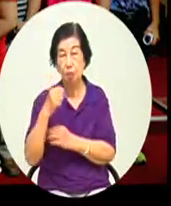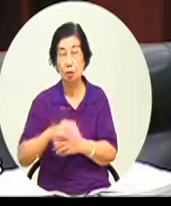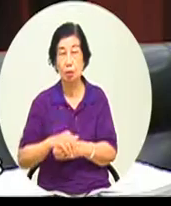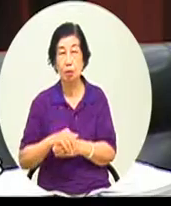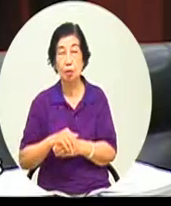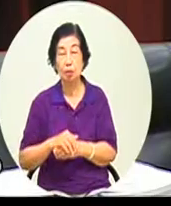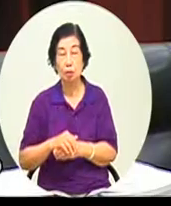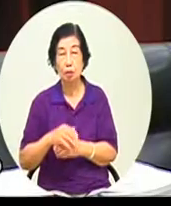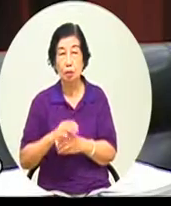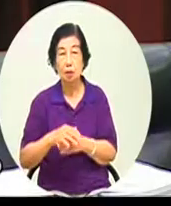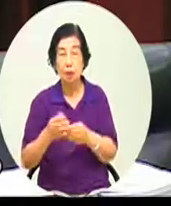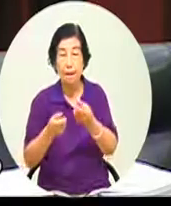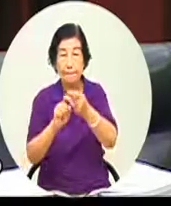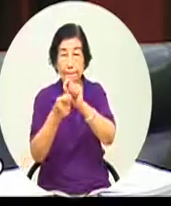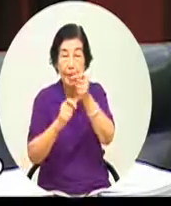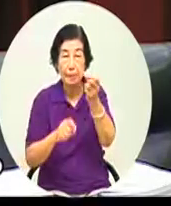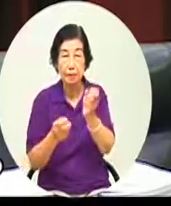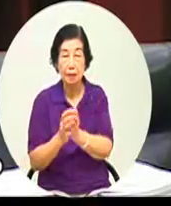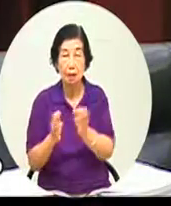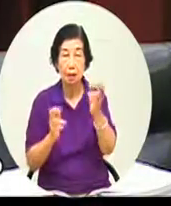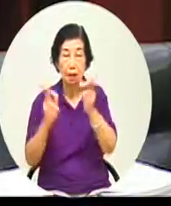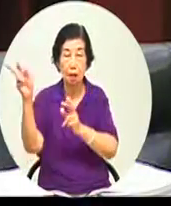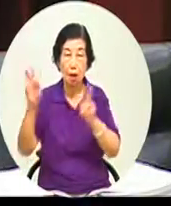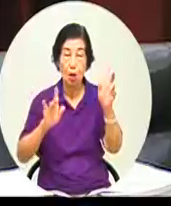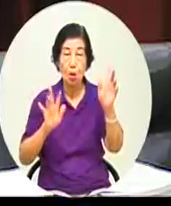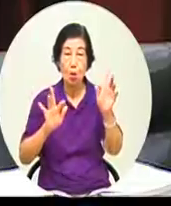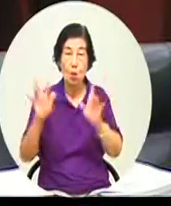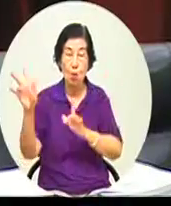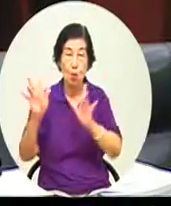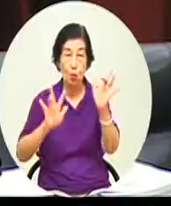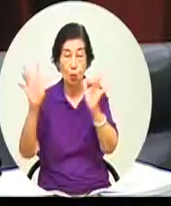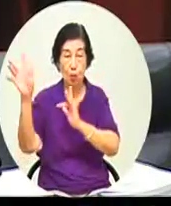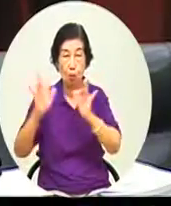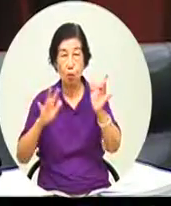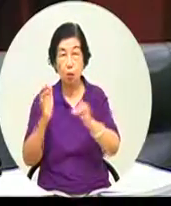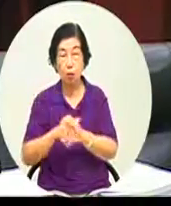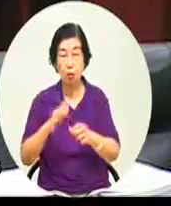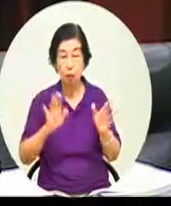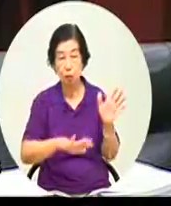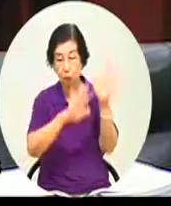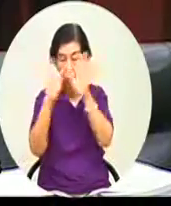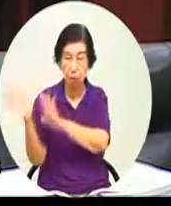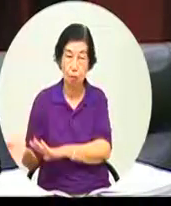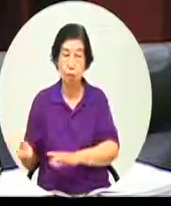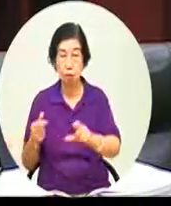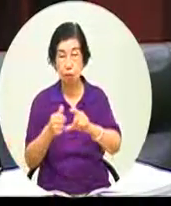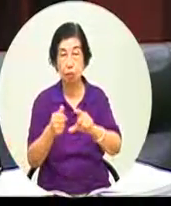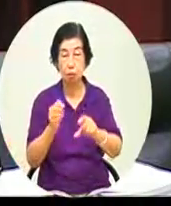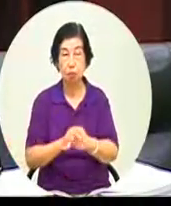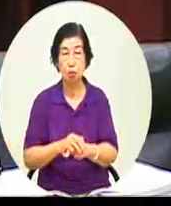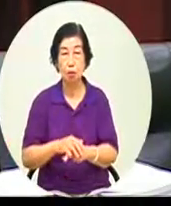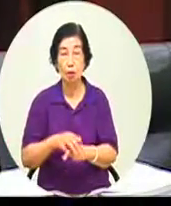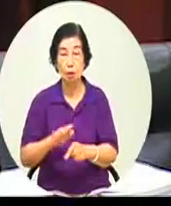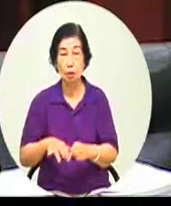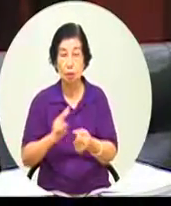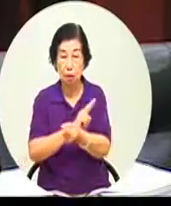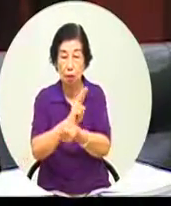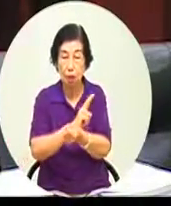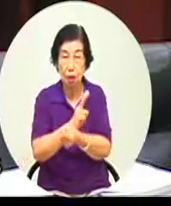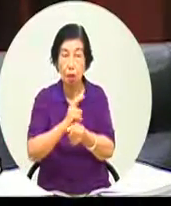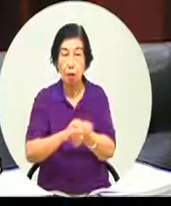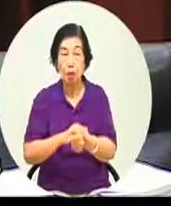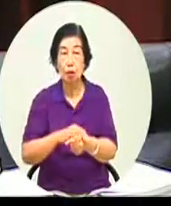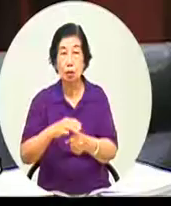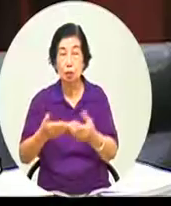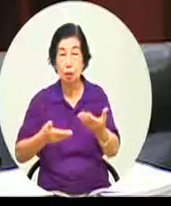等那个藤枝风景区啦，这藤枝风景区，我相信个人林务局嘛也关注中啦，关注中。我